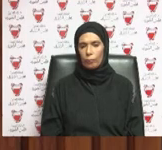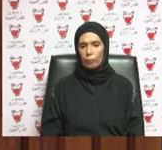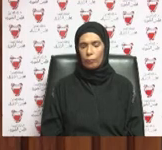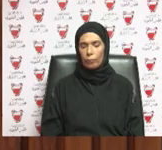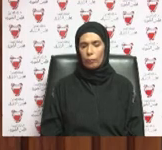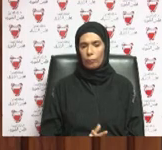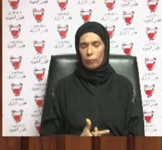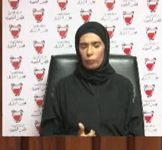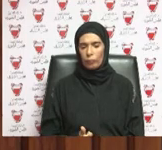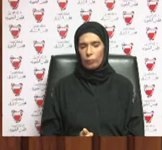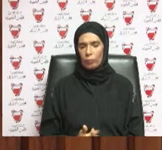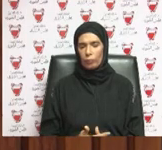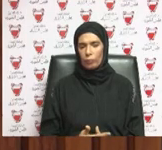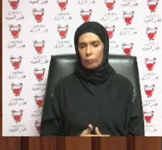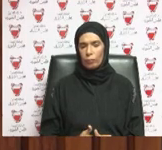الأخ